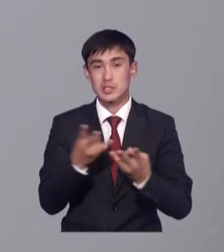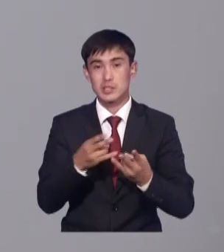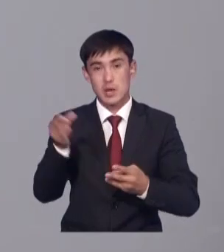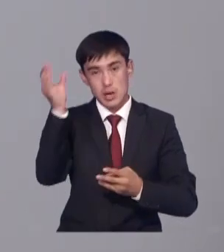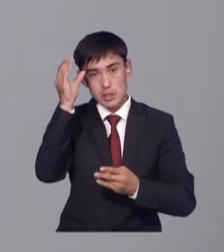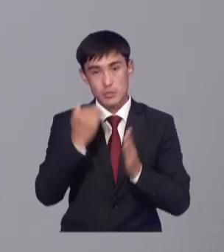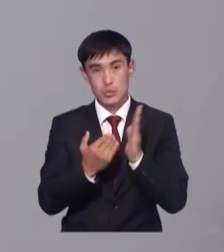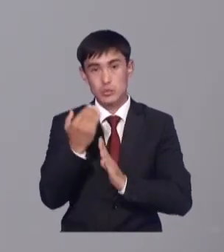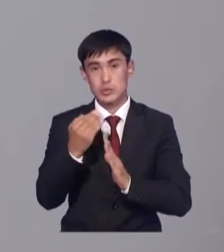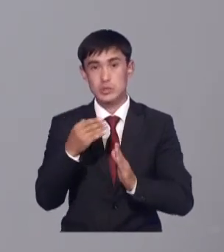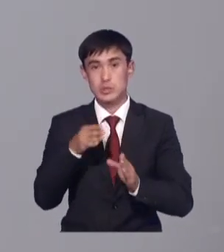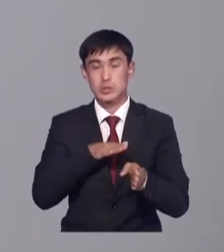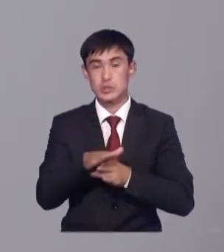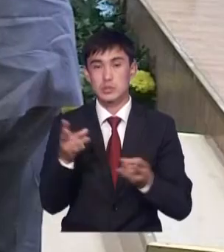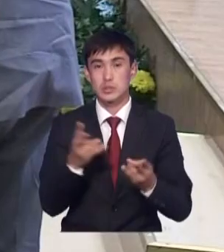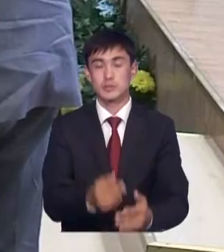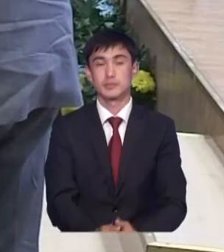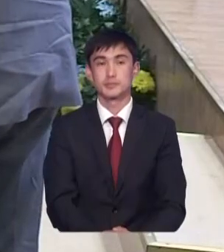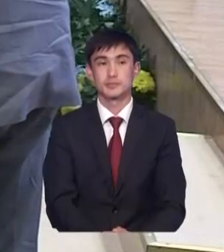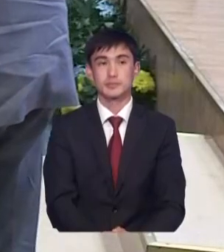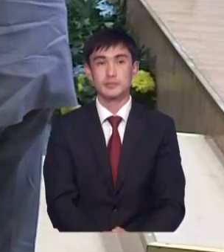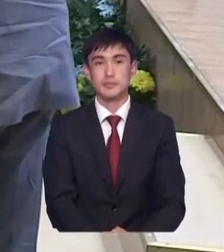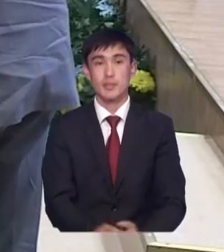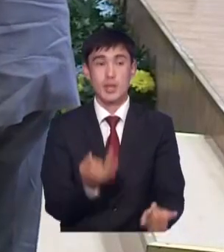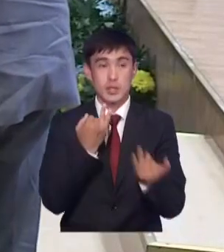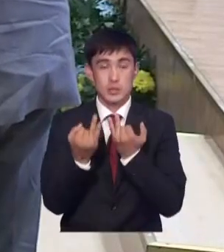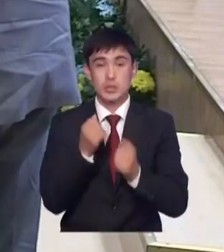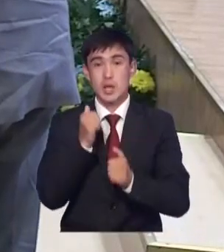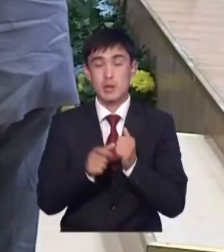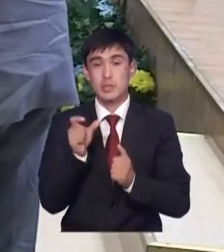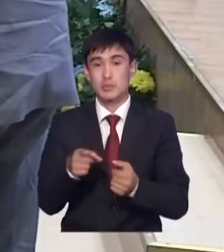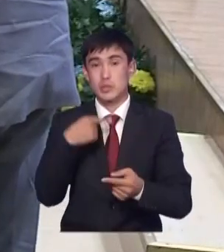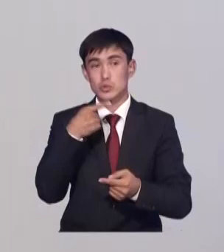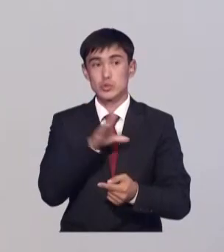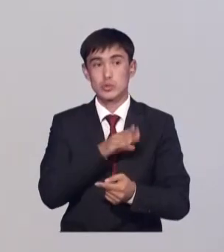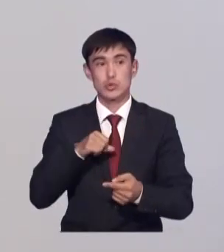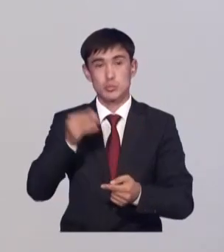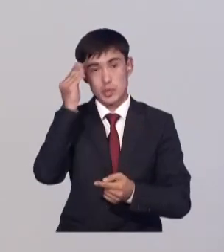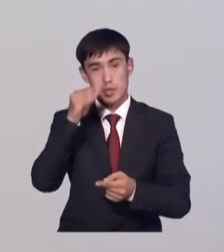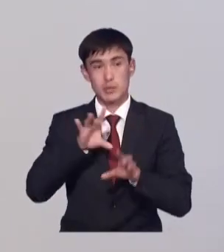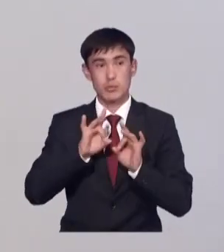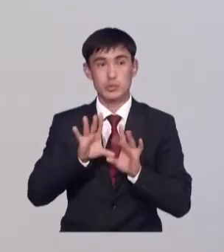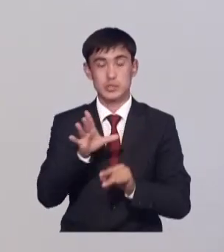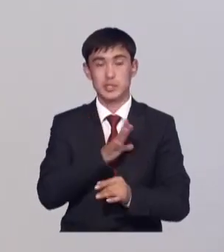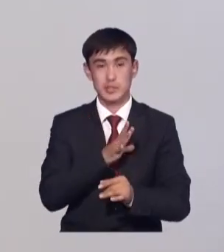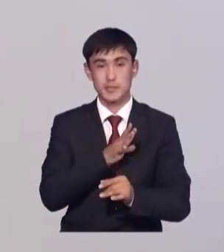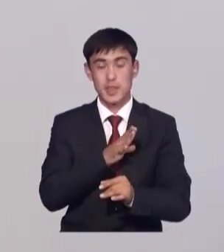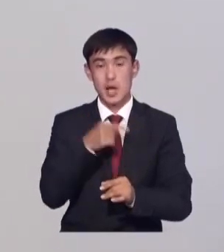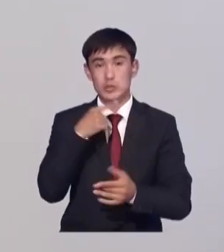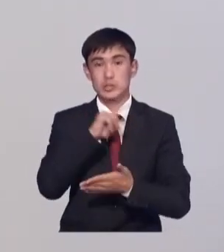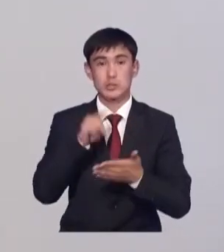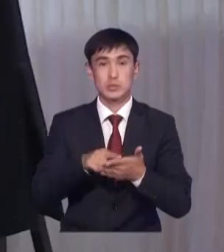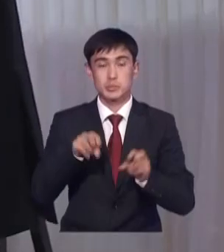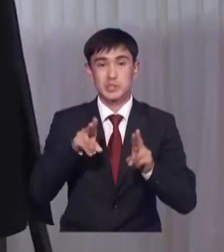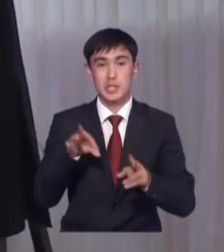жаңа көкжиектерді еңсеруі қажет. Жария талқылауда әр бұның өкіліне сөз берілді, әркім өз пікірін бүкпесіз айтты. Сауалдарына